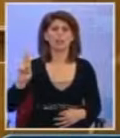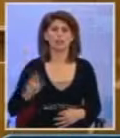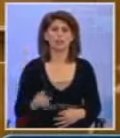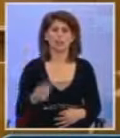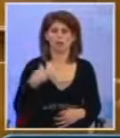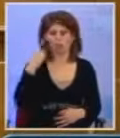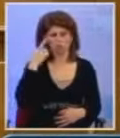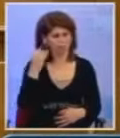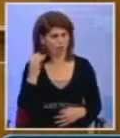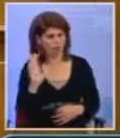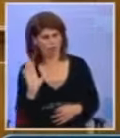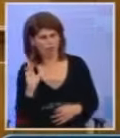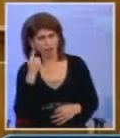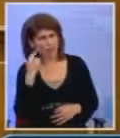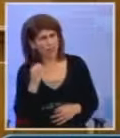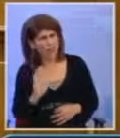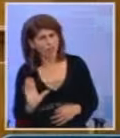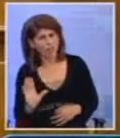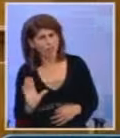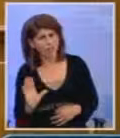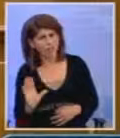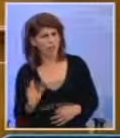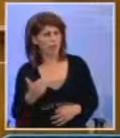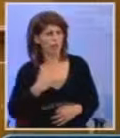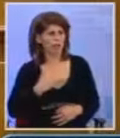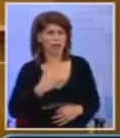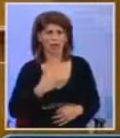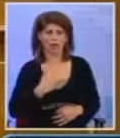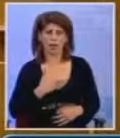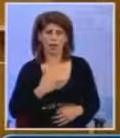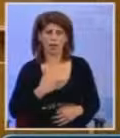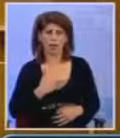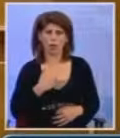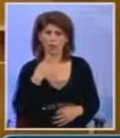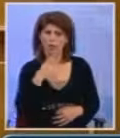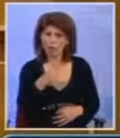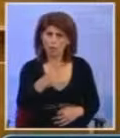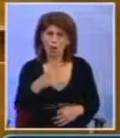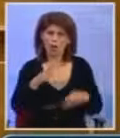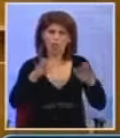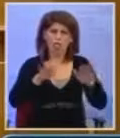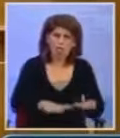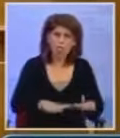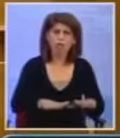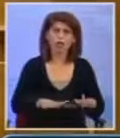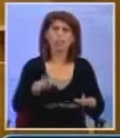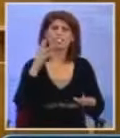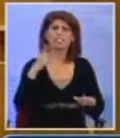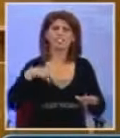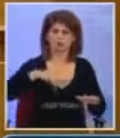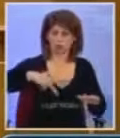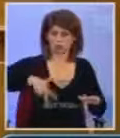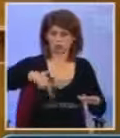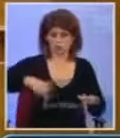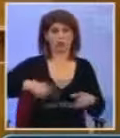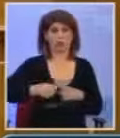Δεν κατάλαβα. Εγώ έβαλα και υποβάθμισαν τη χώρα 3 βαθμίδες οι ξένοι